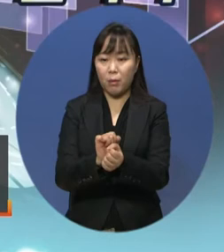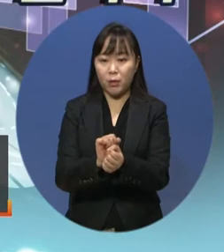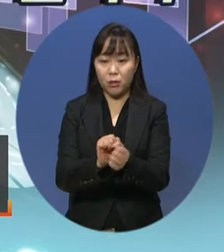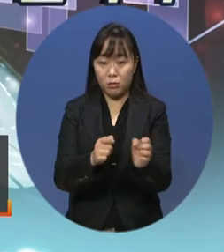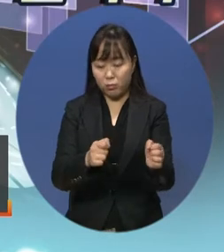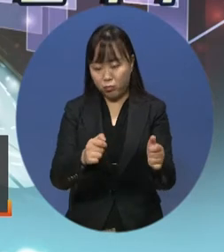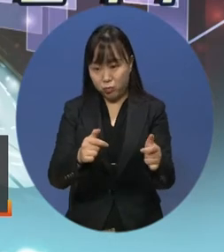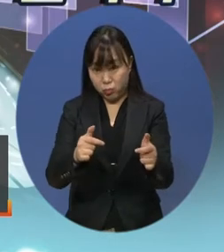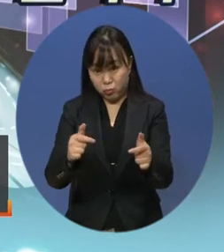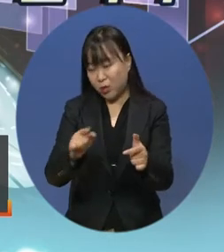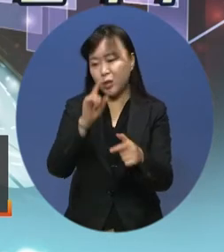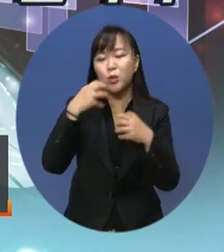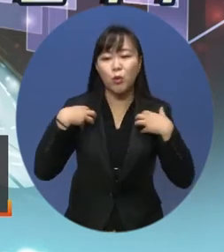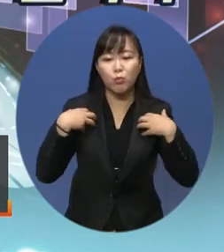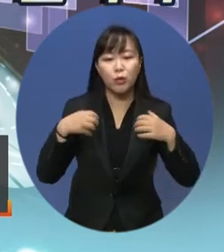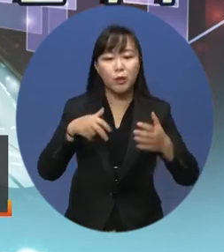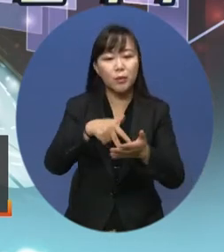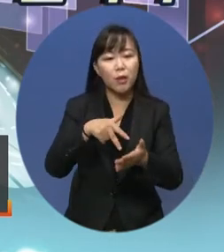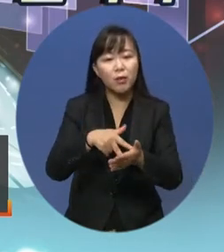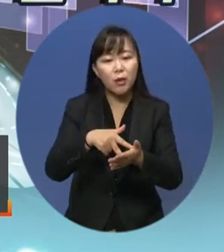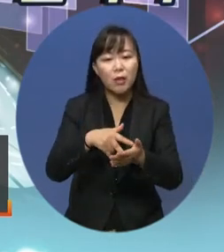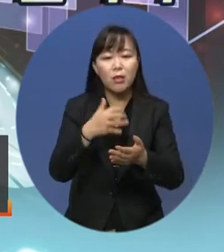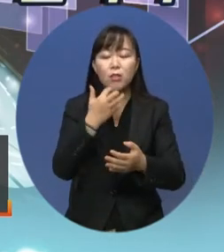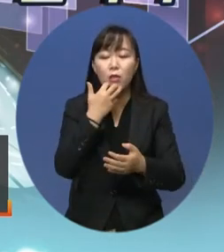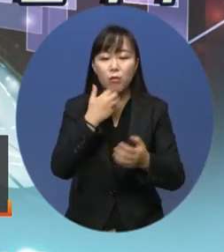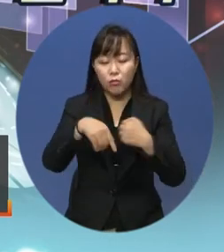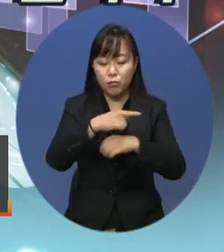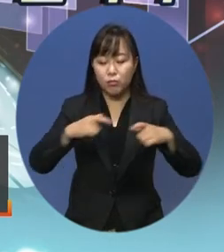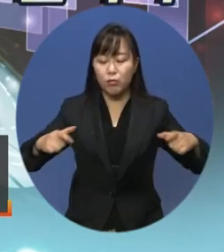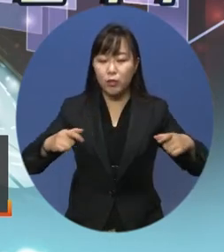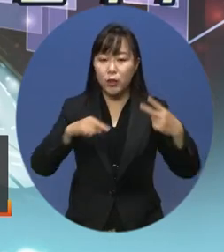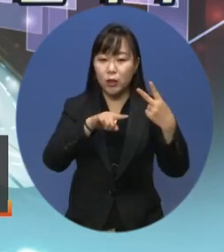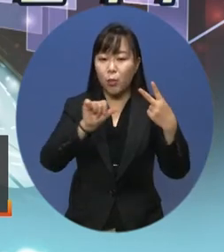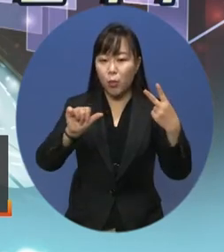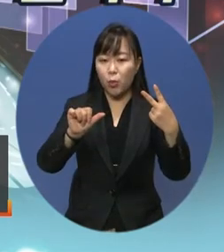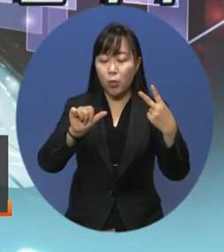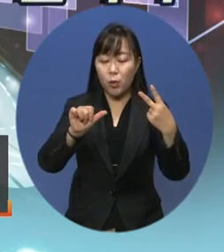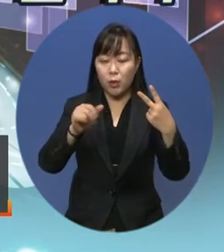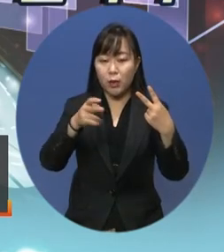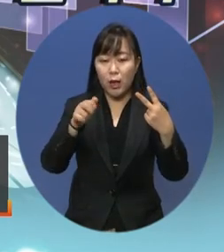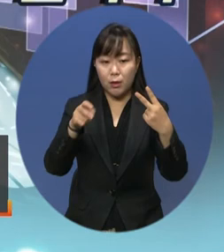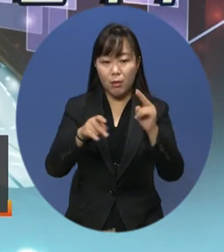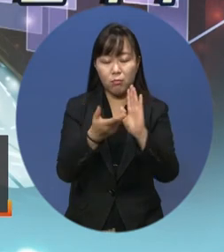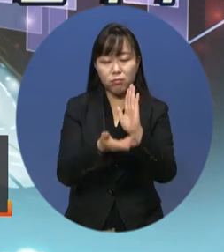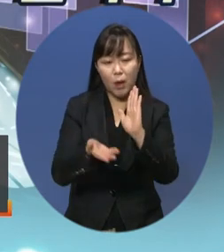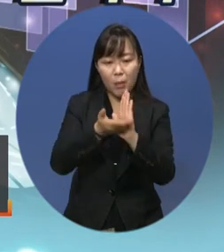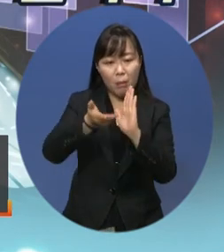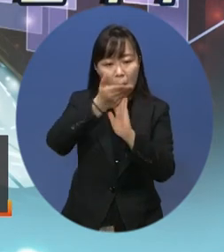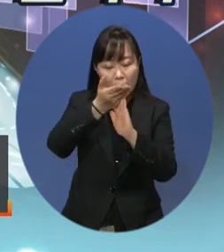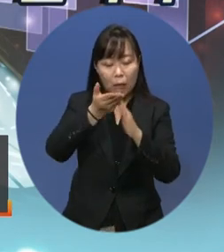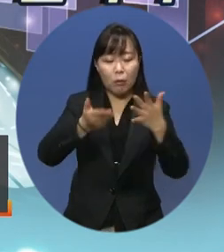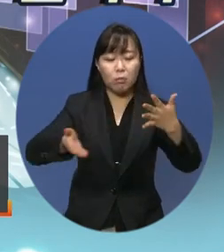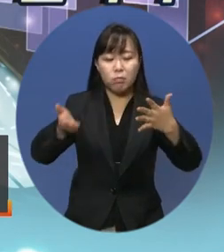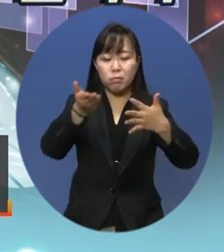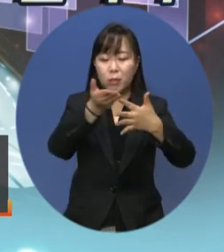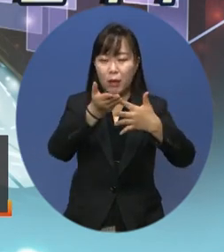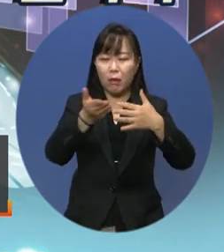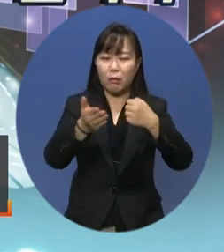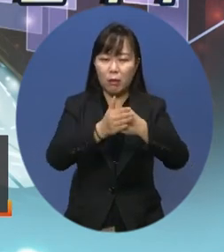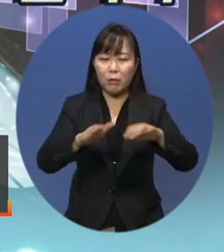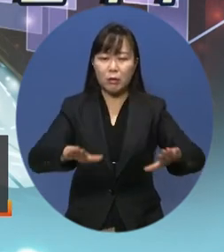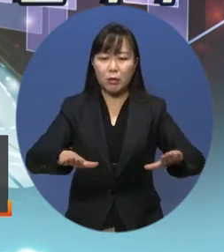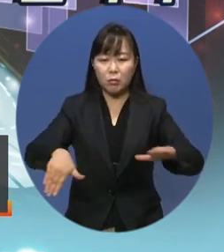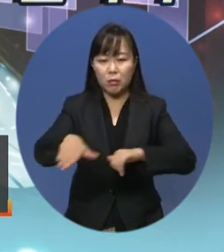늘어나면서 방역당국은 수도권을 2.5단계로 격상을 해 코로나 확산 예방에